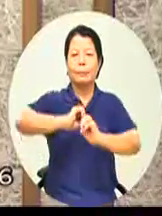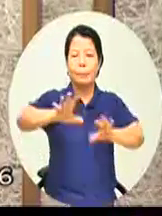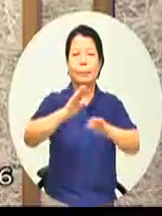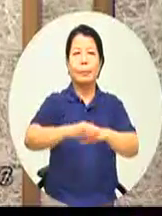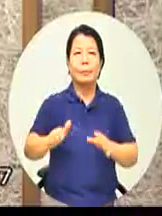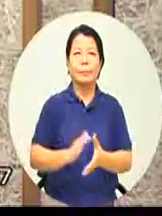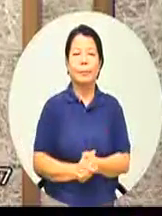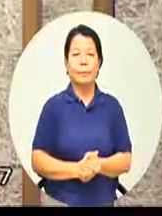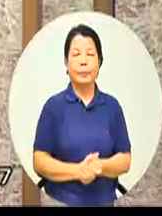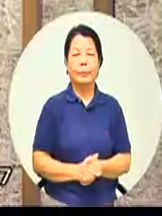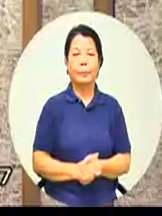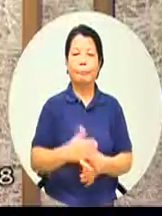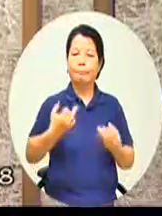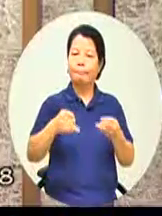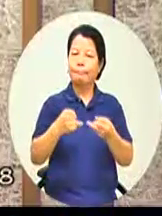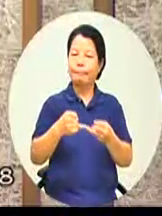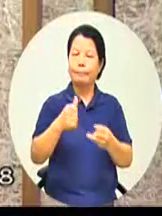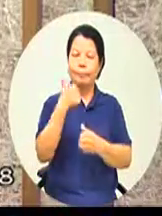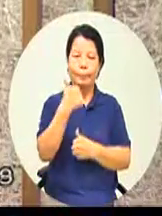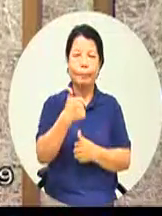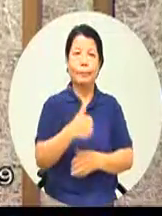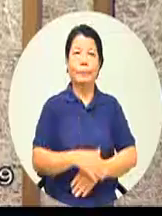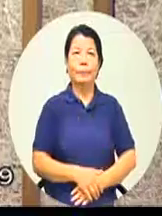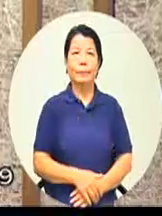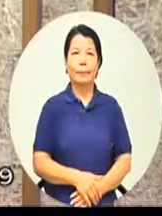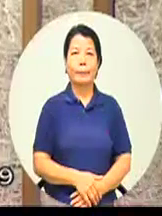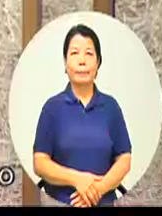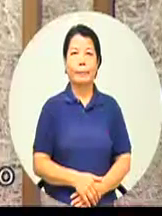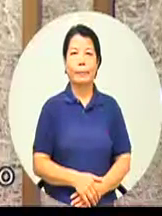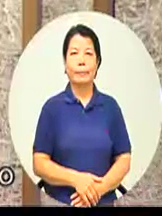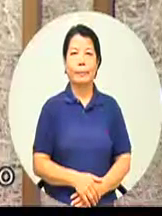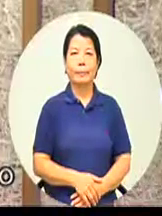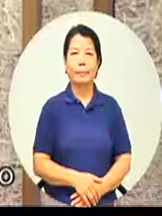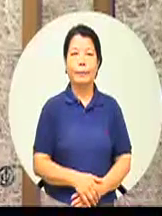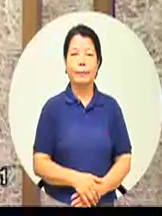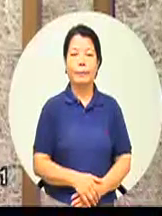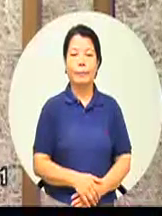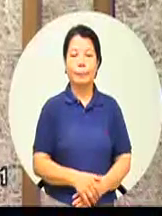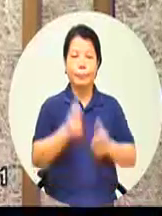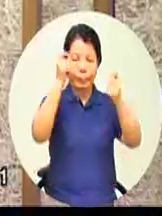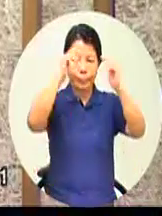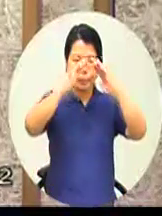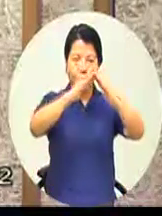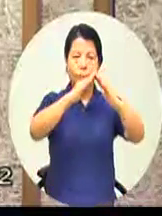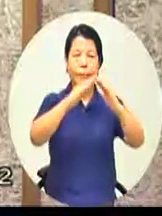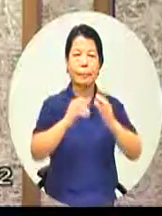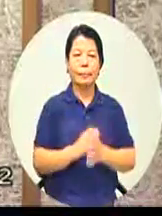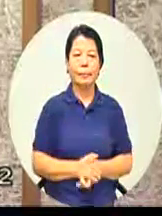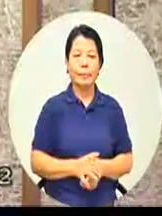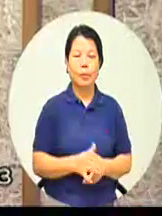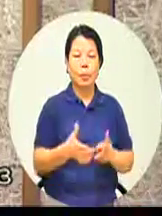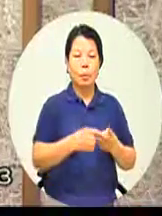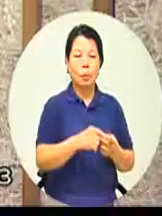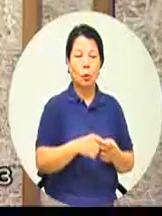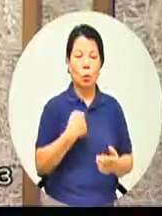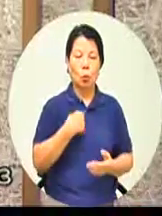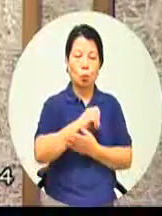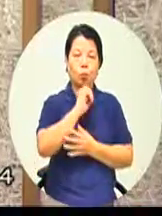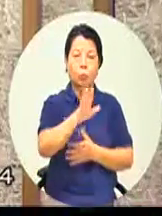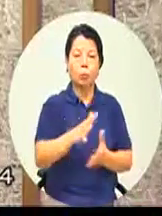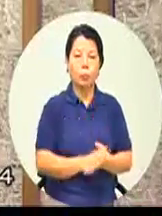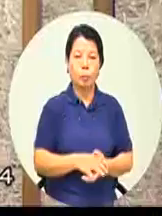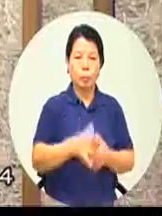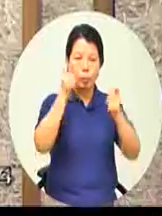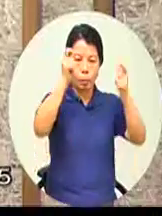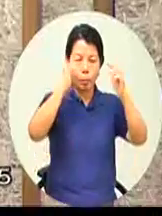应该还不错，是。因为高雄市的我们其实跟议员报告，在高